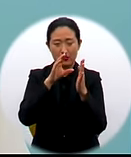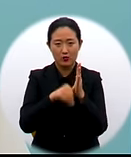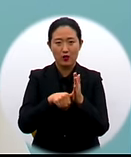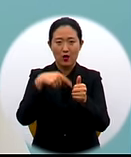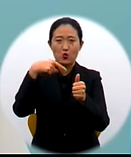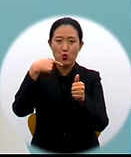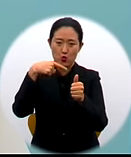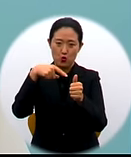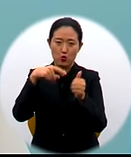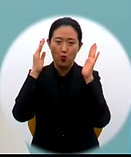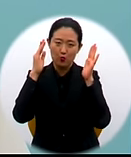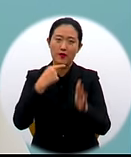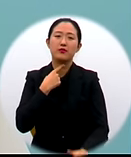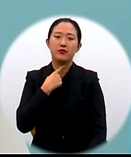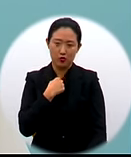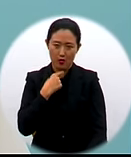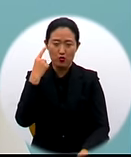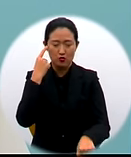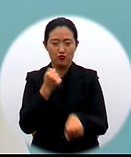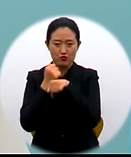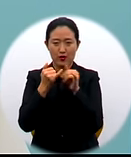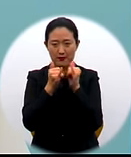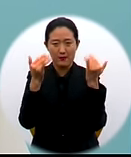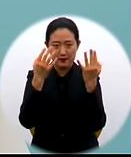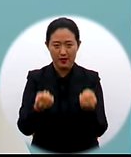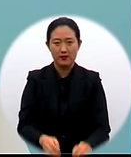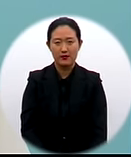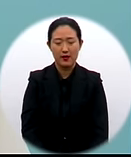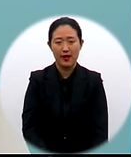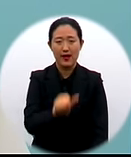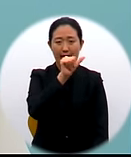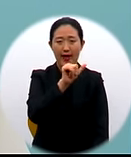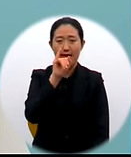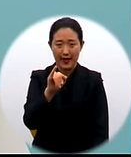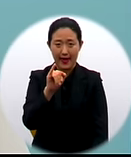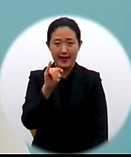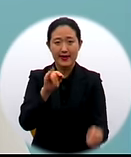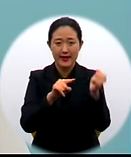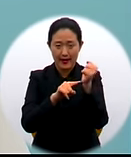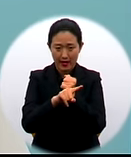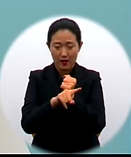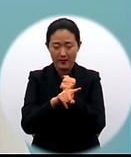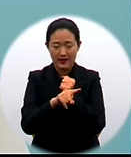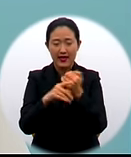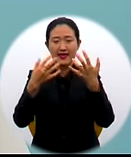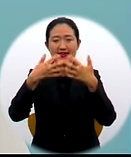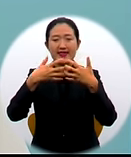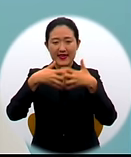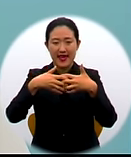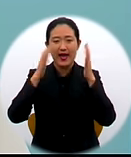많았어요. 왜냐하면 AI라는 개념의 핵심은 기계를 학습시키는 거거든요. 기계를 마치